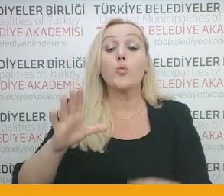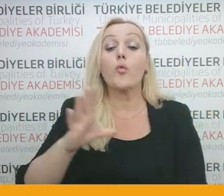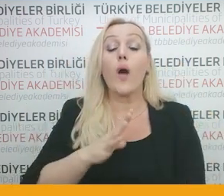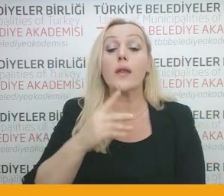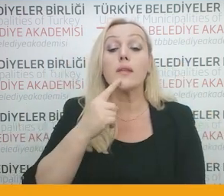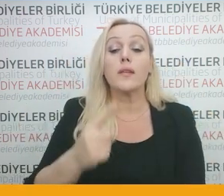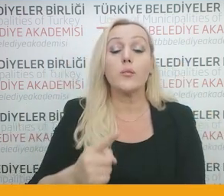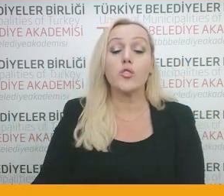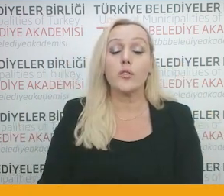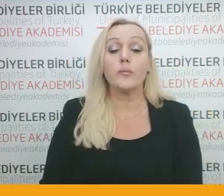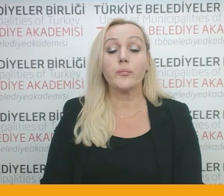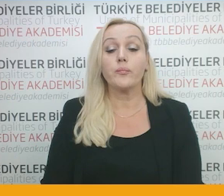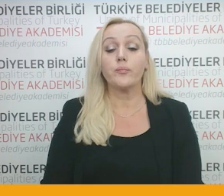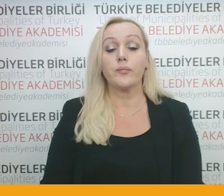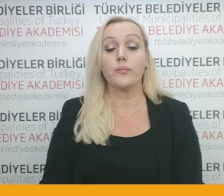demiş.